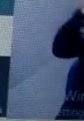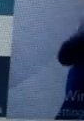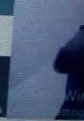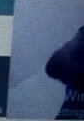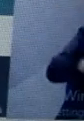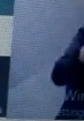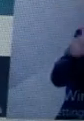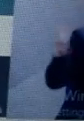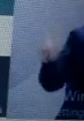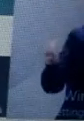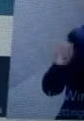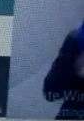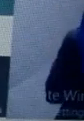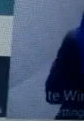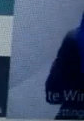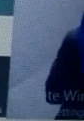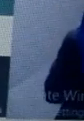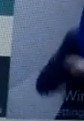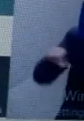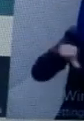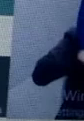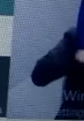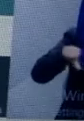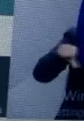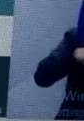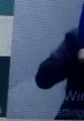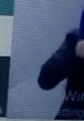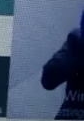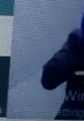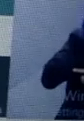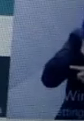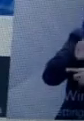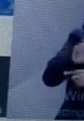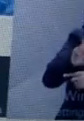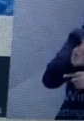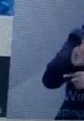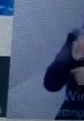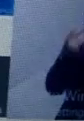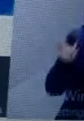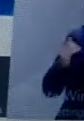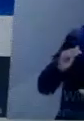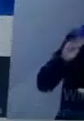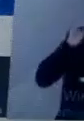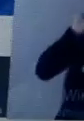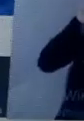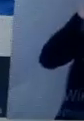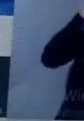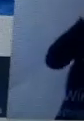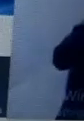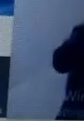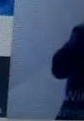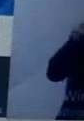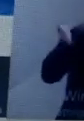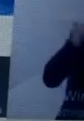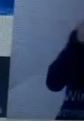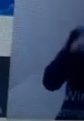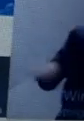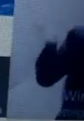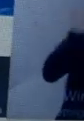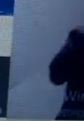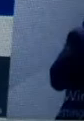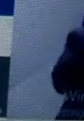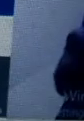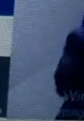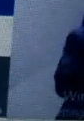Dalam kategori perayaan dan aktiviti keagamaan, saya nak sampaikan berita baik, iaitu sambutan Hari